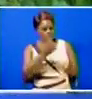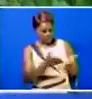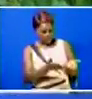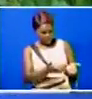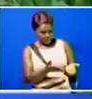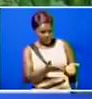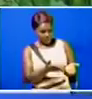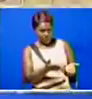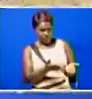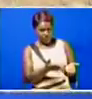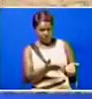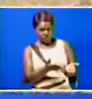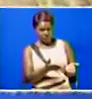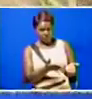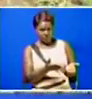sasa